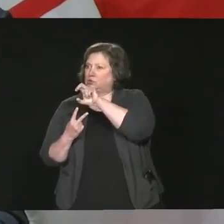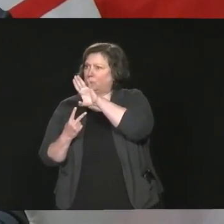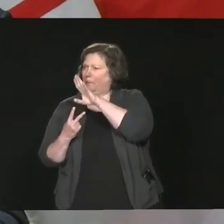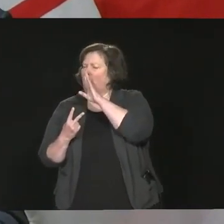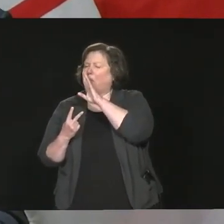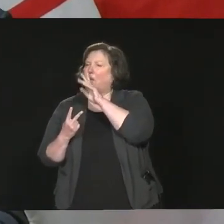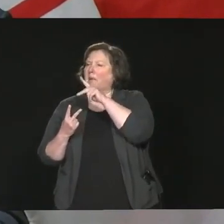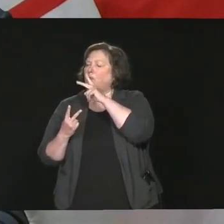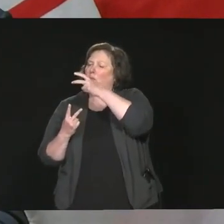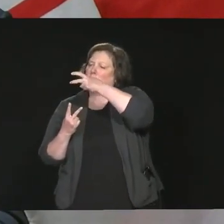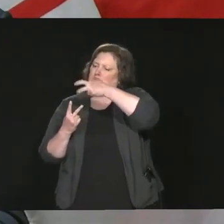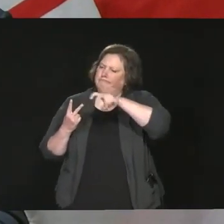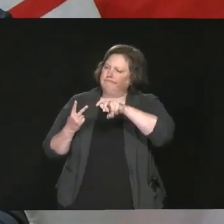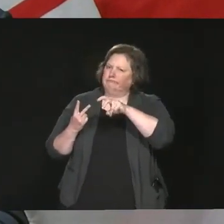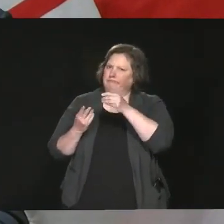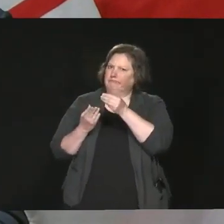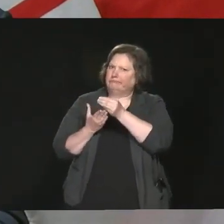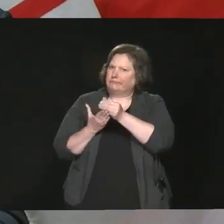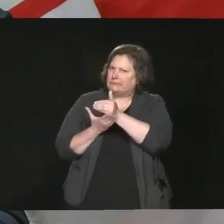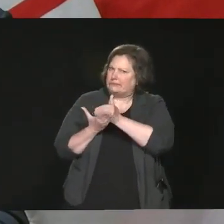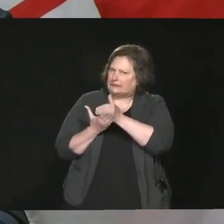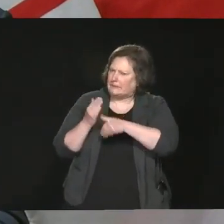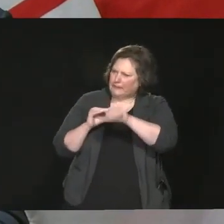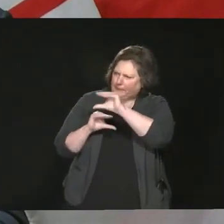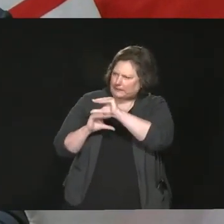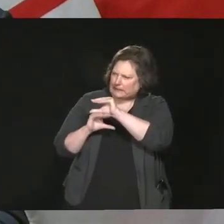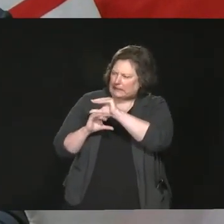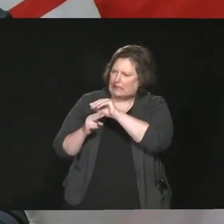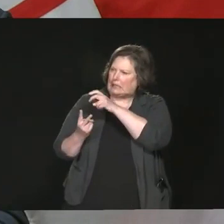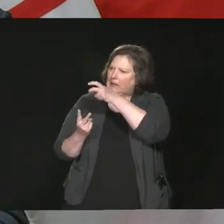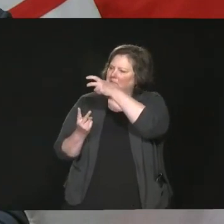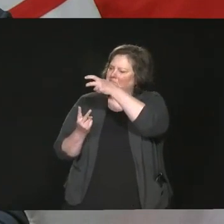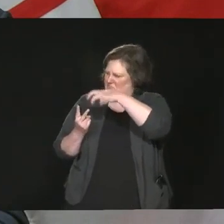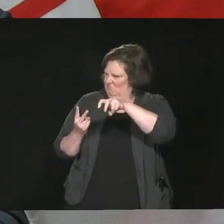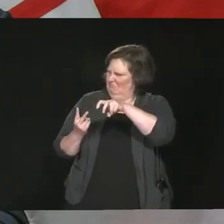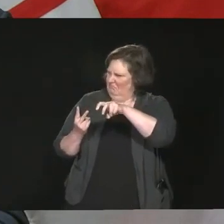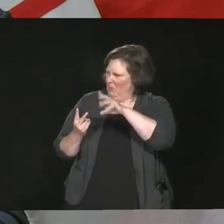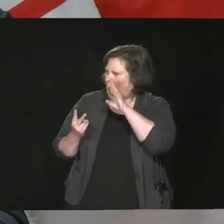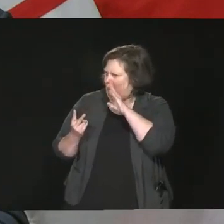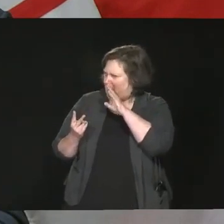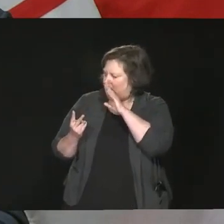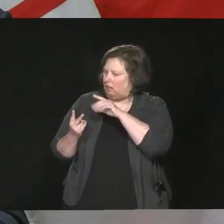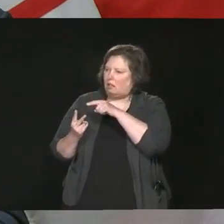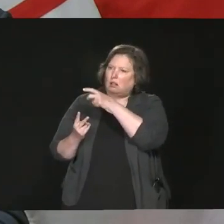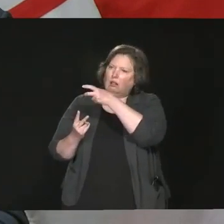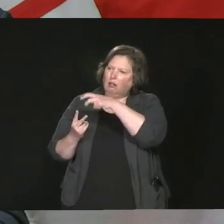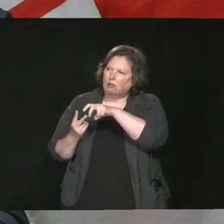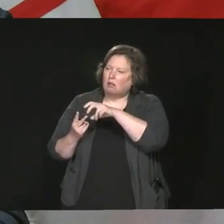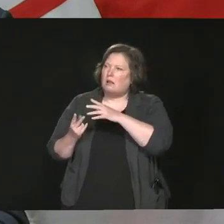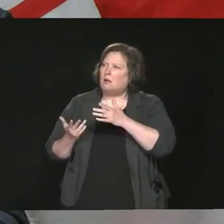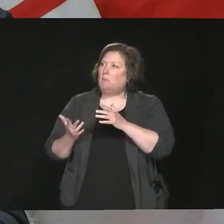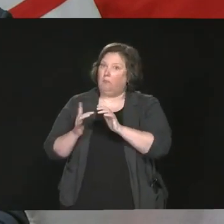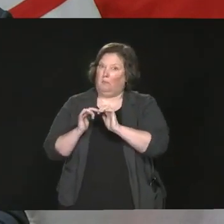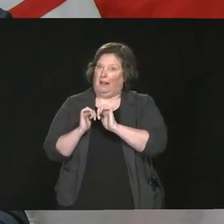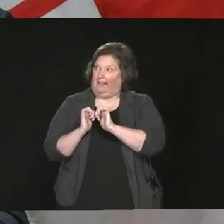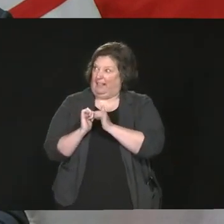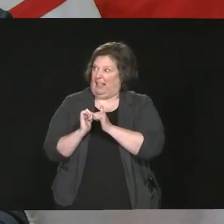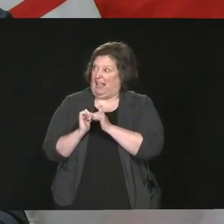quelconque façon de convaincre les gens de passer à la subvention salariale? Parce que jusqu'à maintenant, ça n'a pas été le